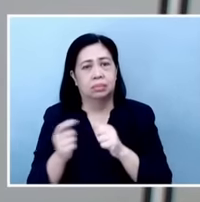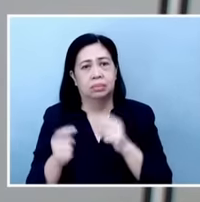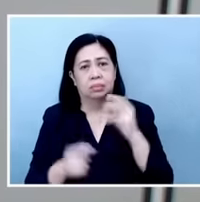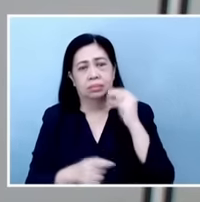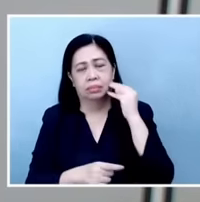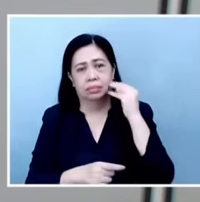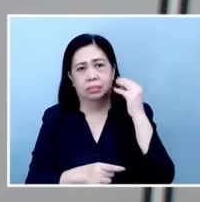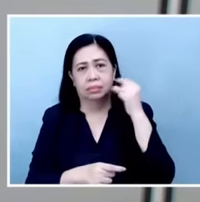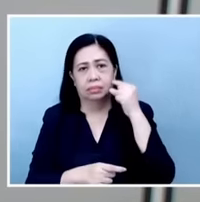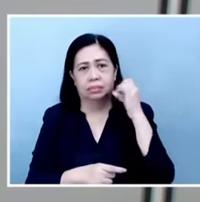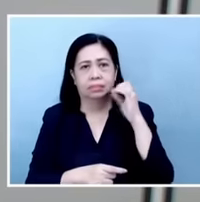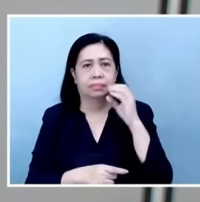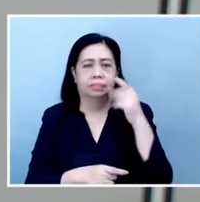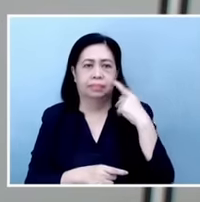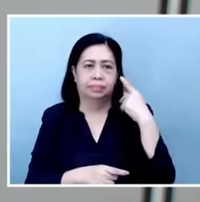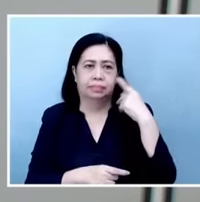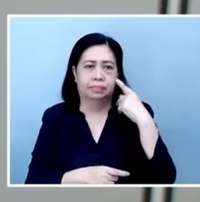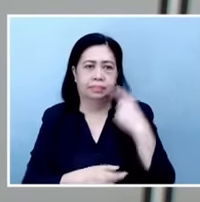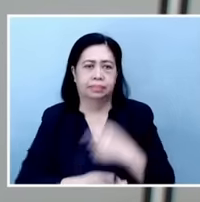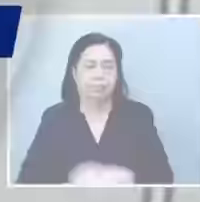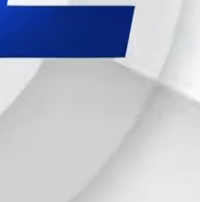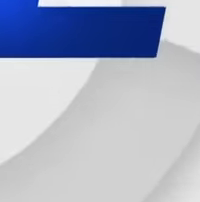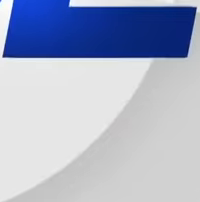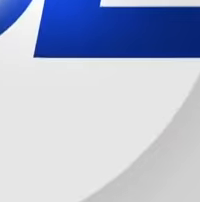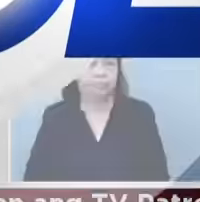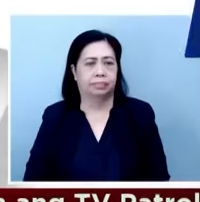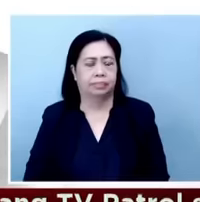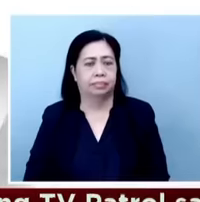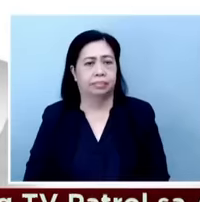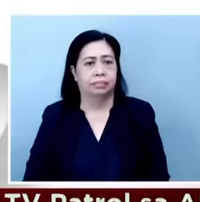Pineda. Nagpapatrol MJ Felipe.